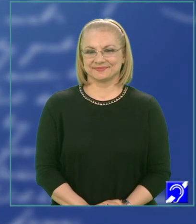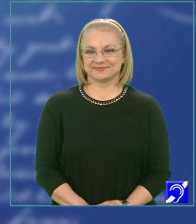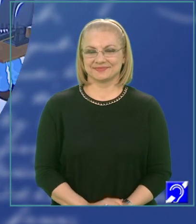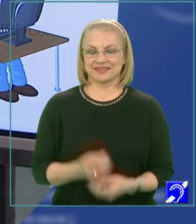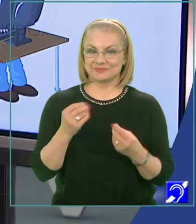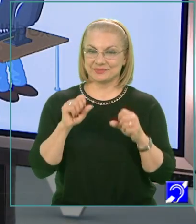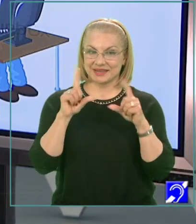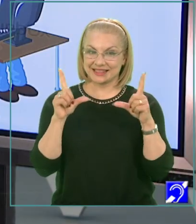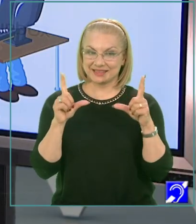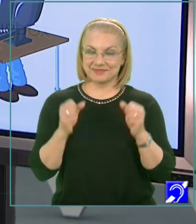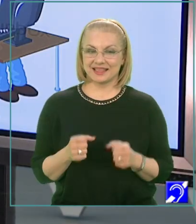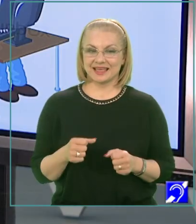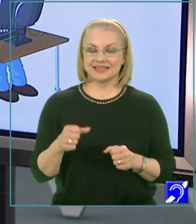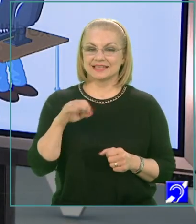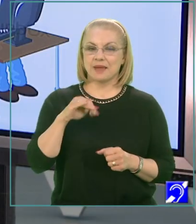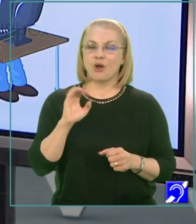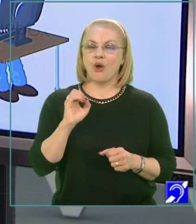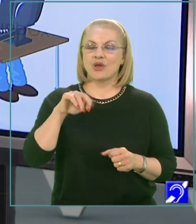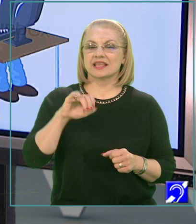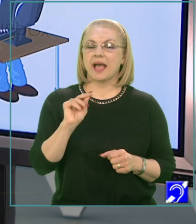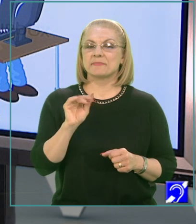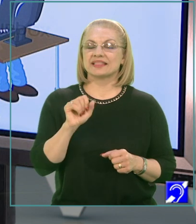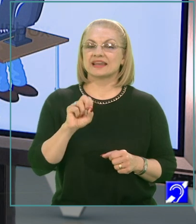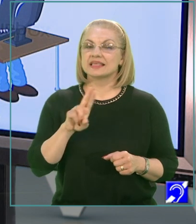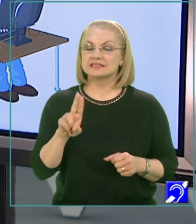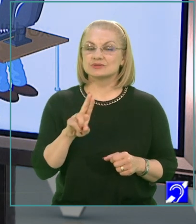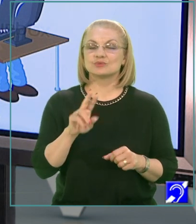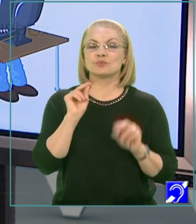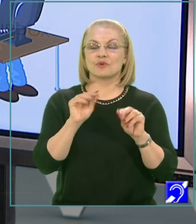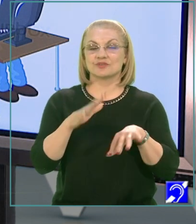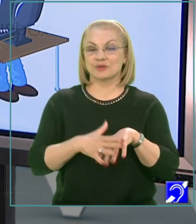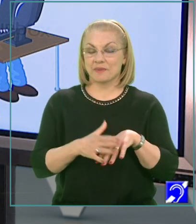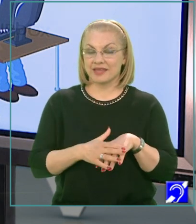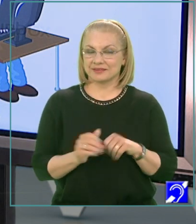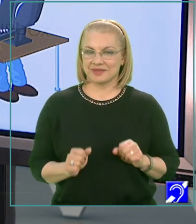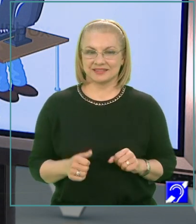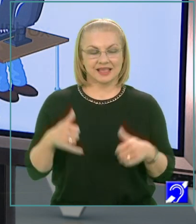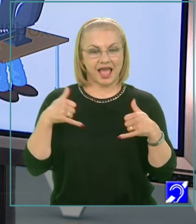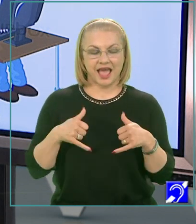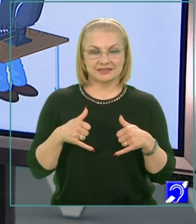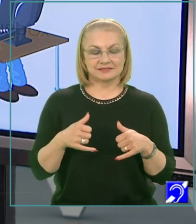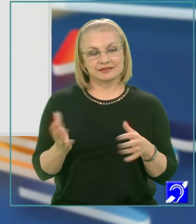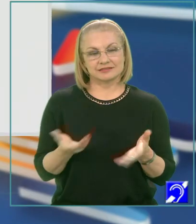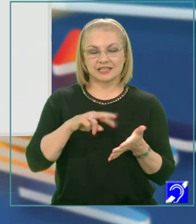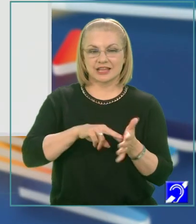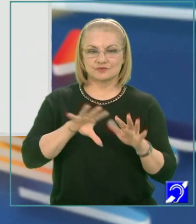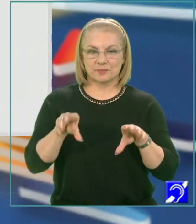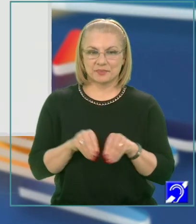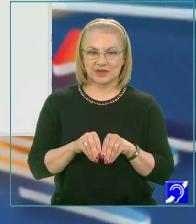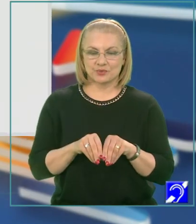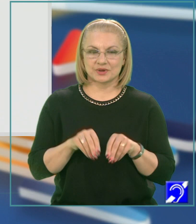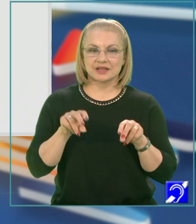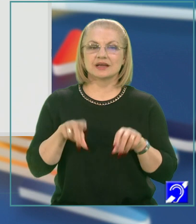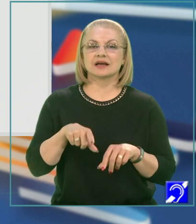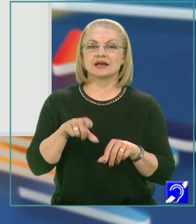Bună dimineața! Sunt Monica Petrescu, profesor de matematică. Astăzi vom rezolva împreună